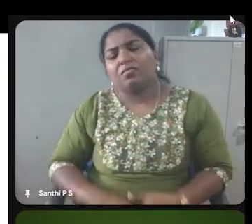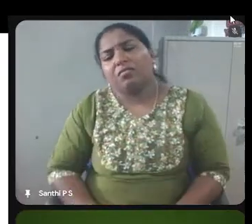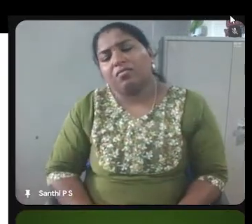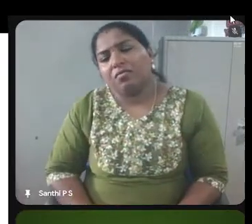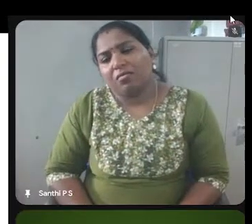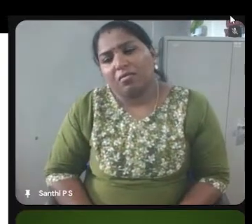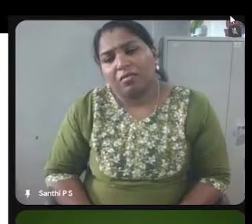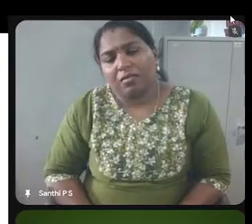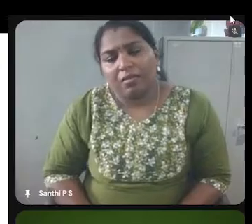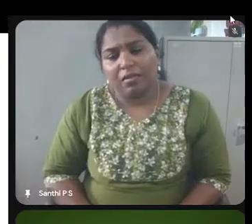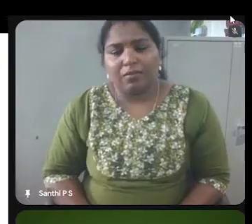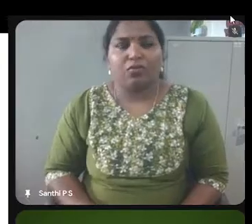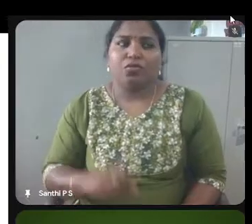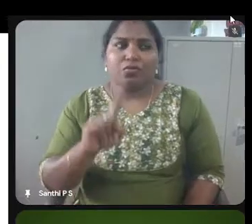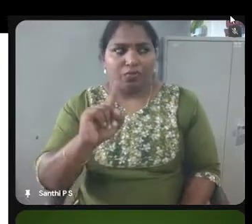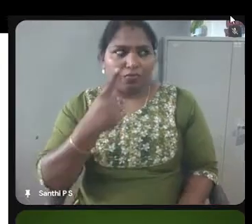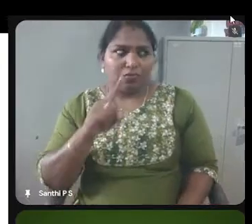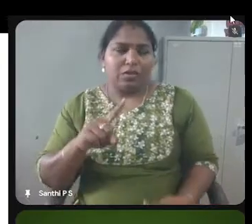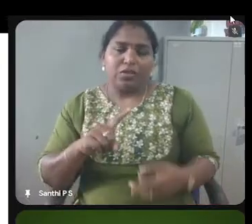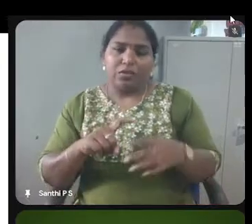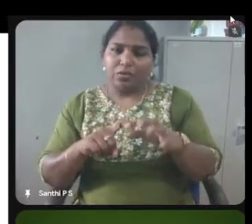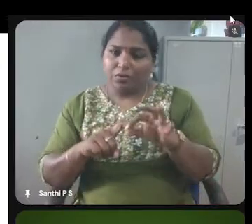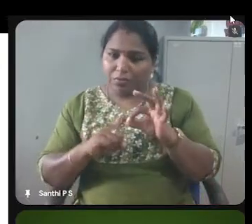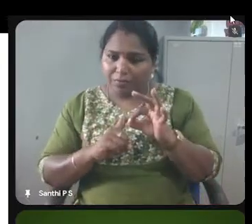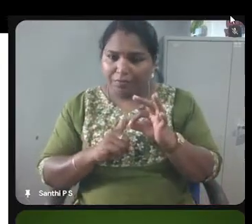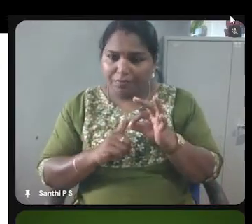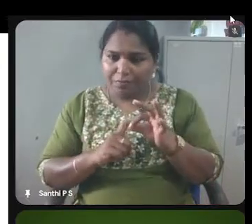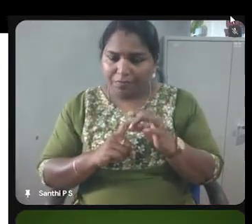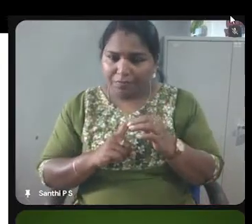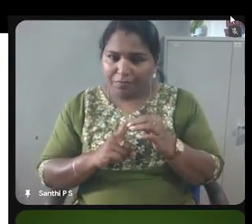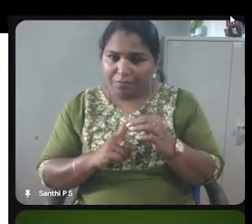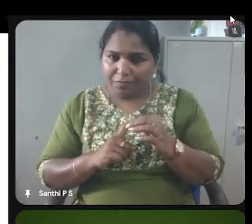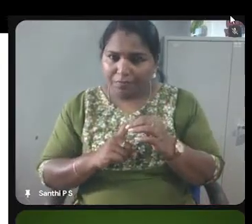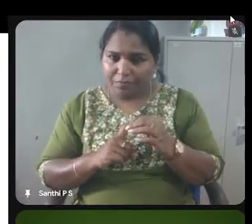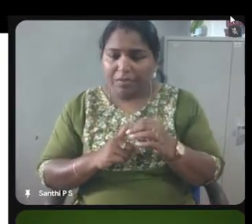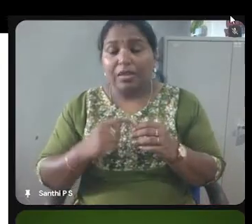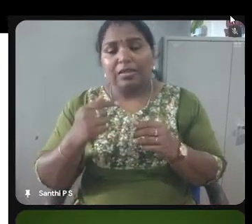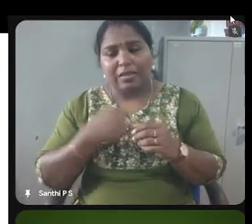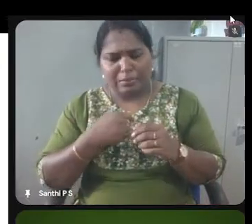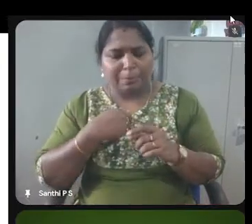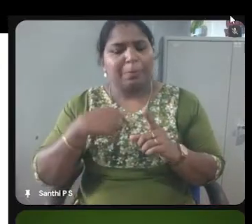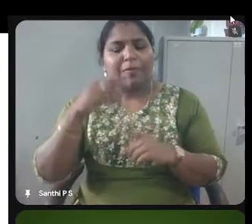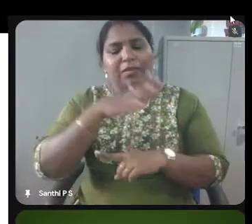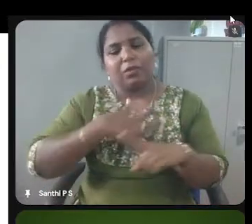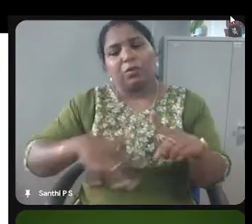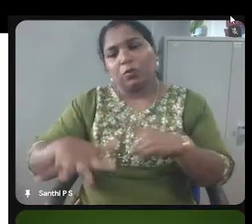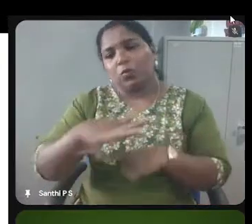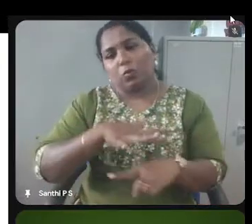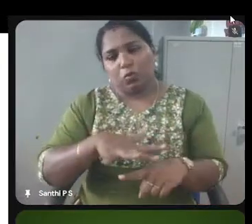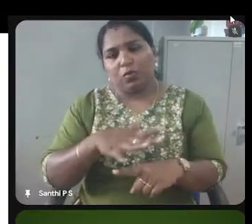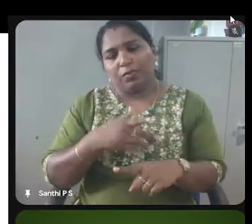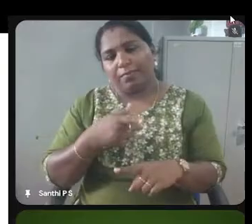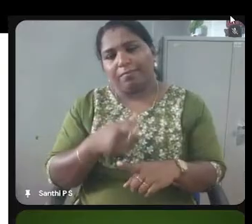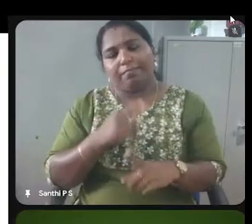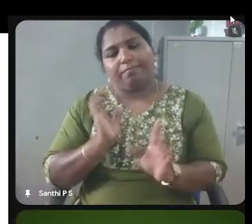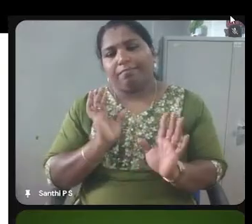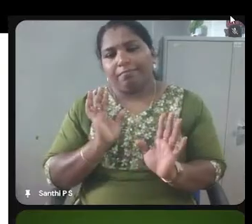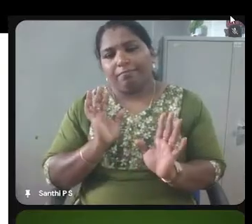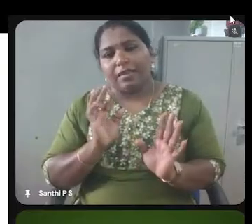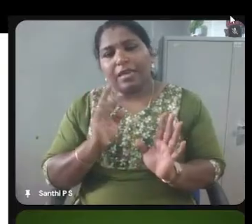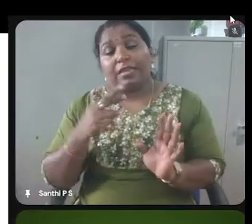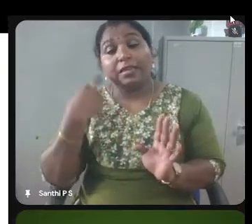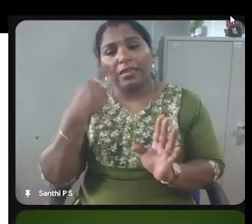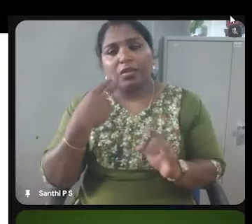Maybe the first question, നമ്മൾ തന്നെയാണ് ആ സാഹചര്യം ഉണ്ടാക്കിയത്. കുട്ടികൾക്ക് ഭക്ഷണം കഴിക്കുമ്പോൾ